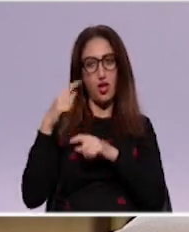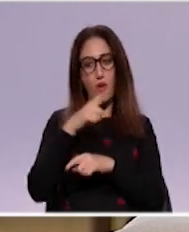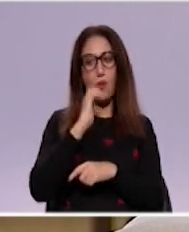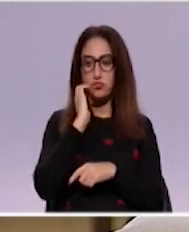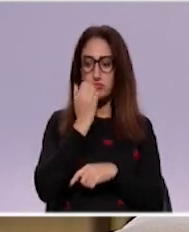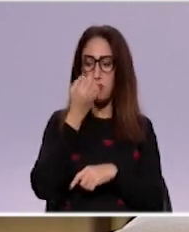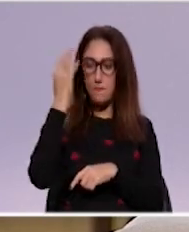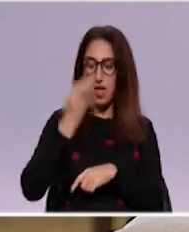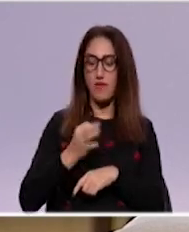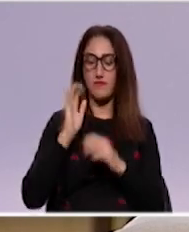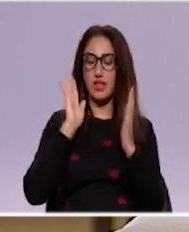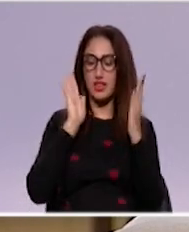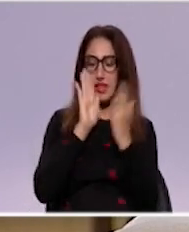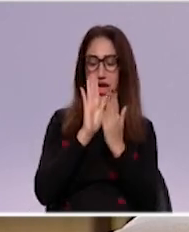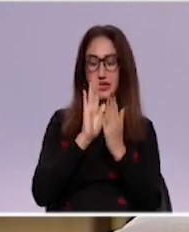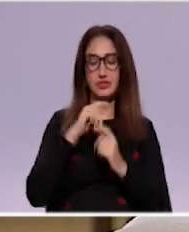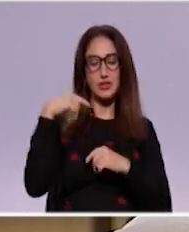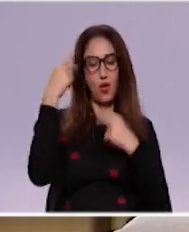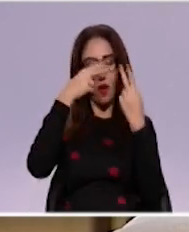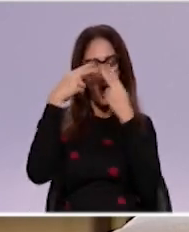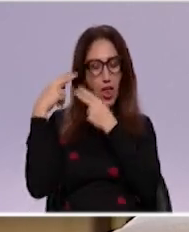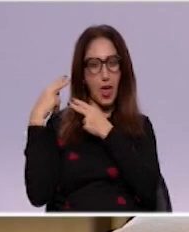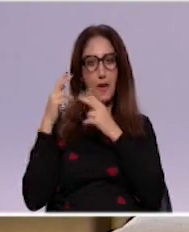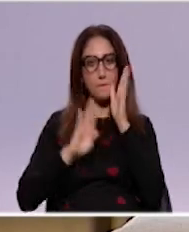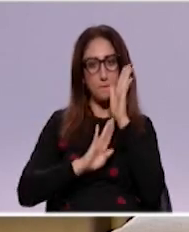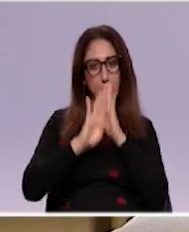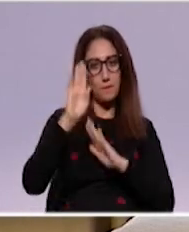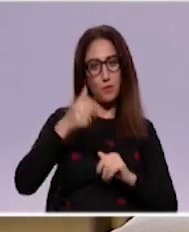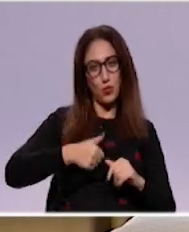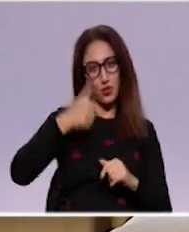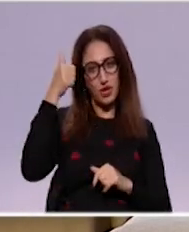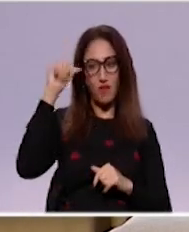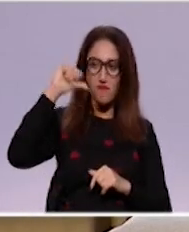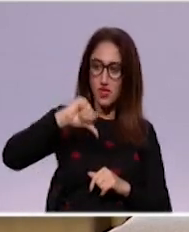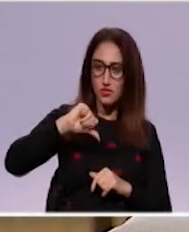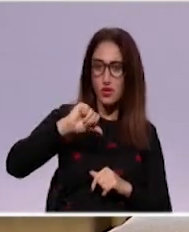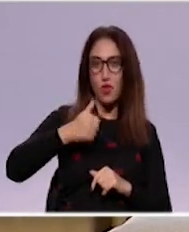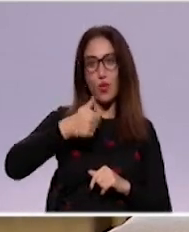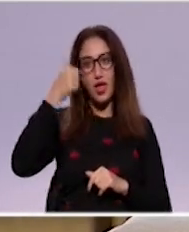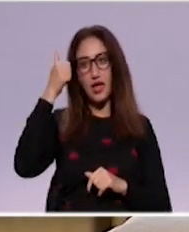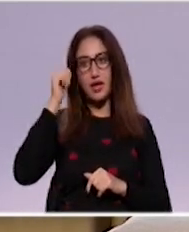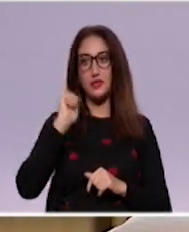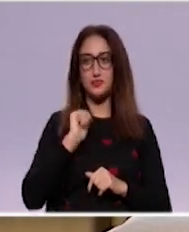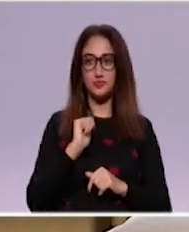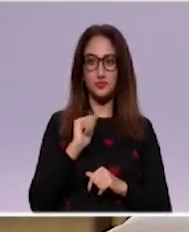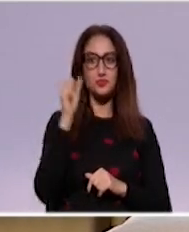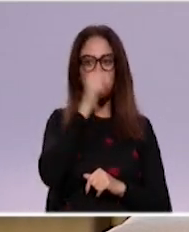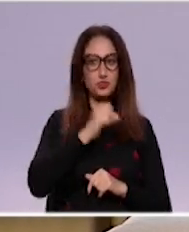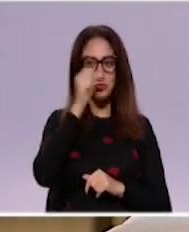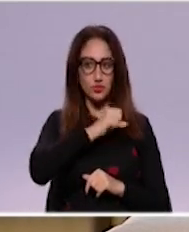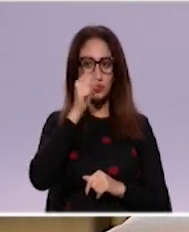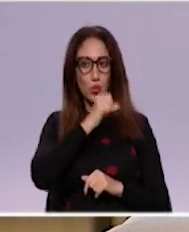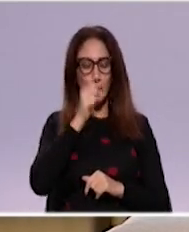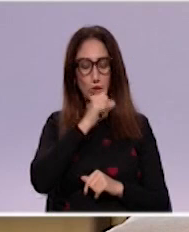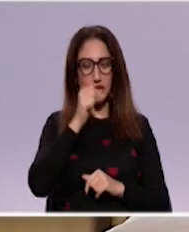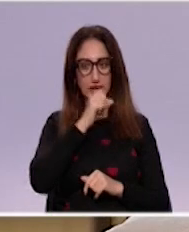كلها تحدي وأحلام ومغامرة ونجاح وفشل وصدمات، وأغنيات